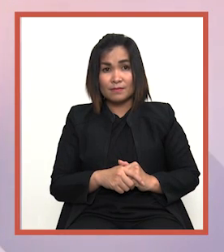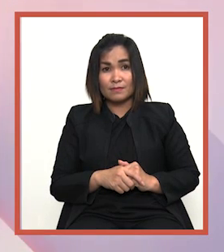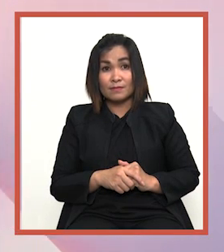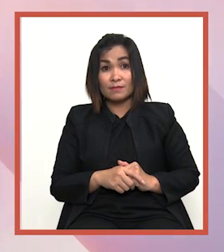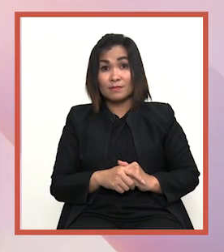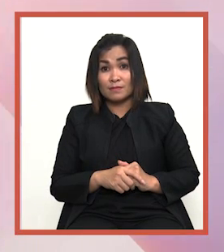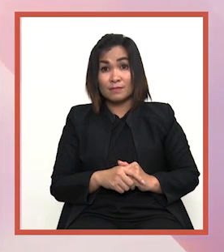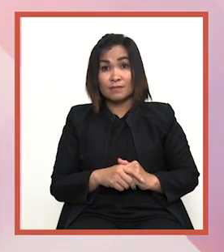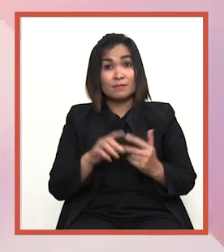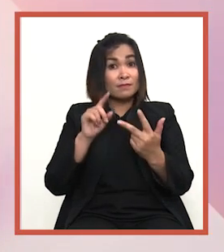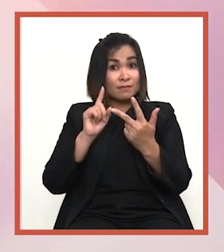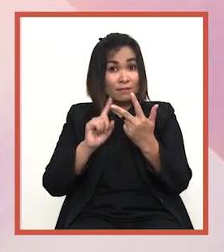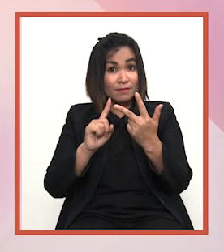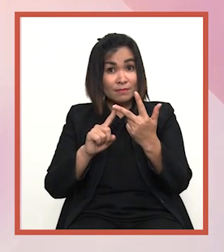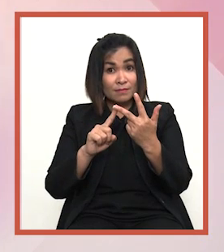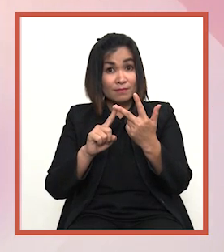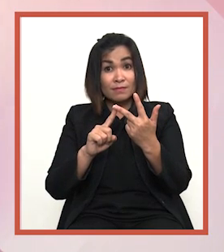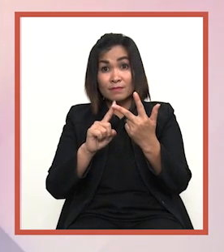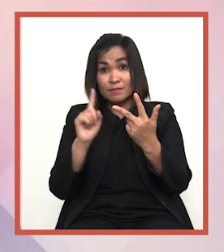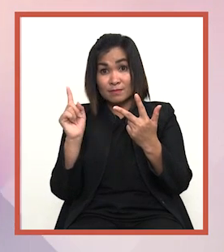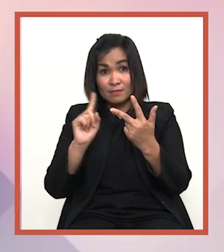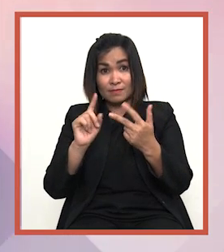เต้ารับไฟฟ้าแบบงานติดตั้งนะครับ